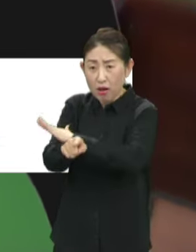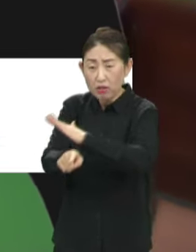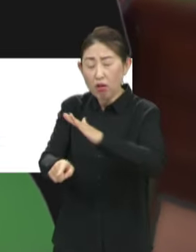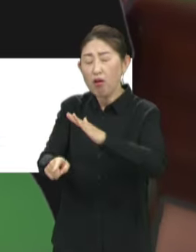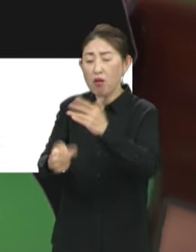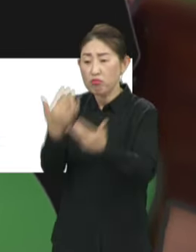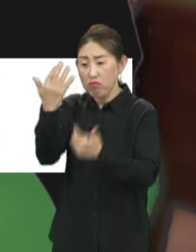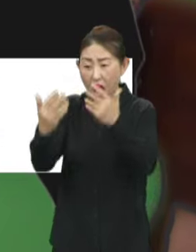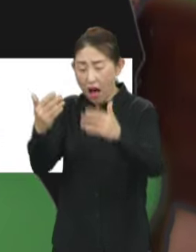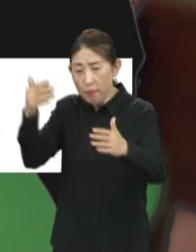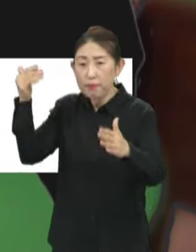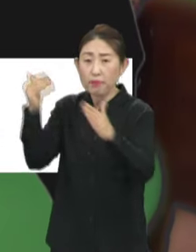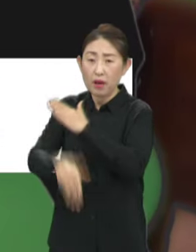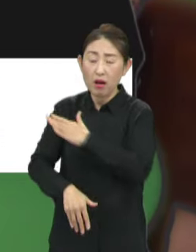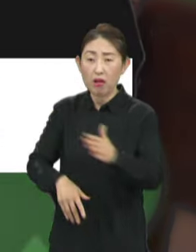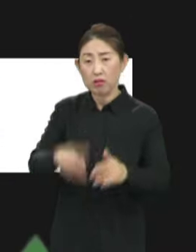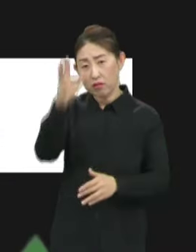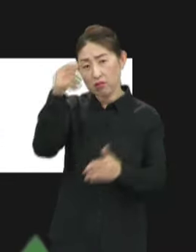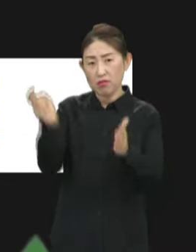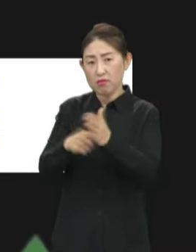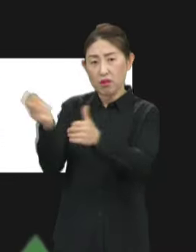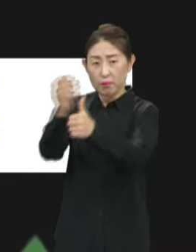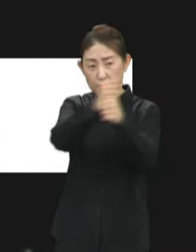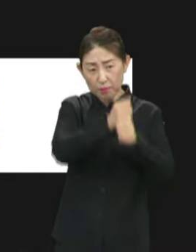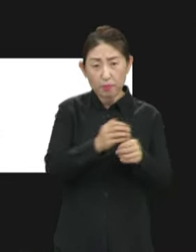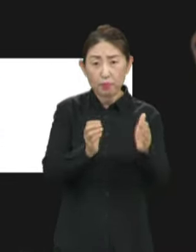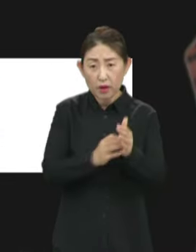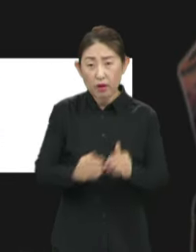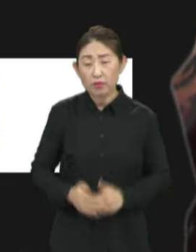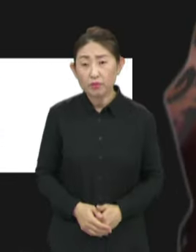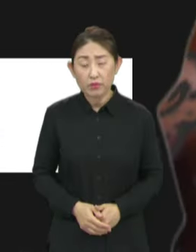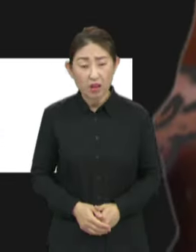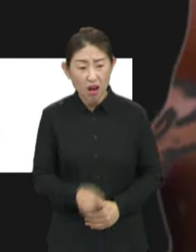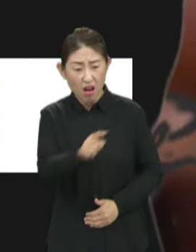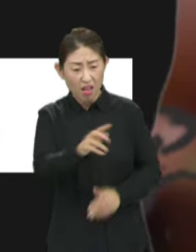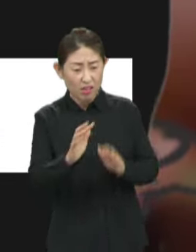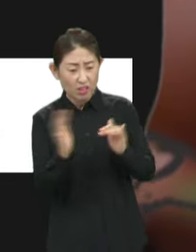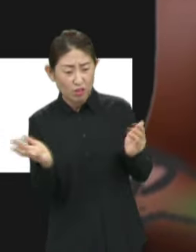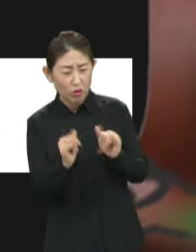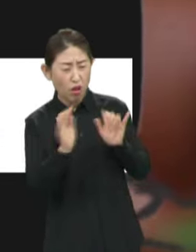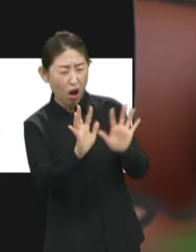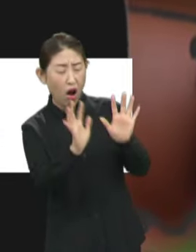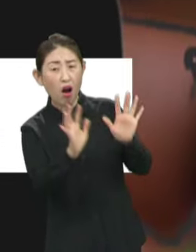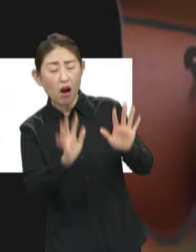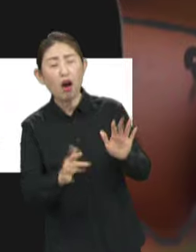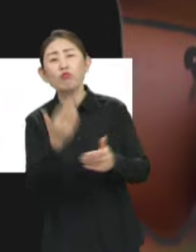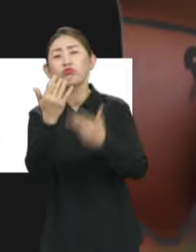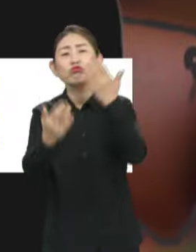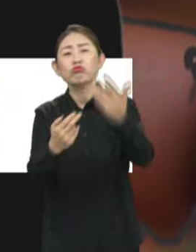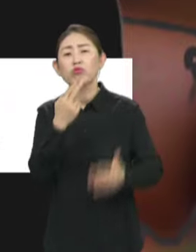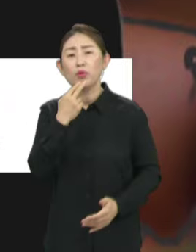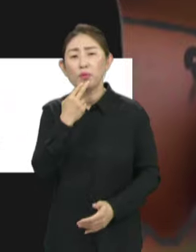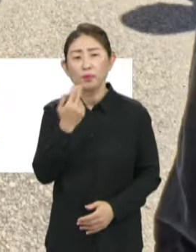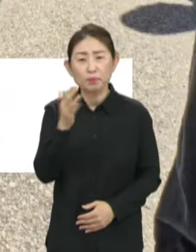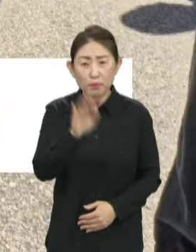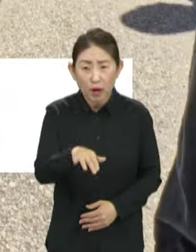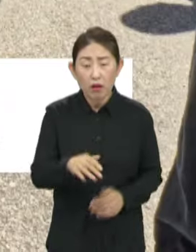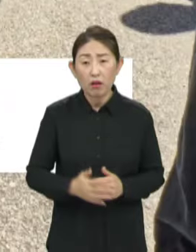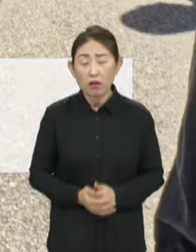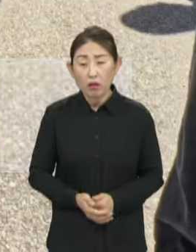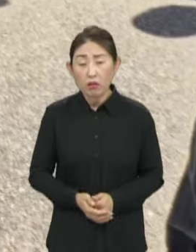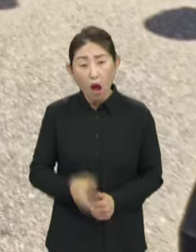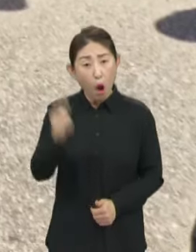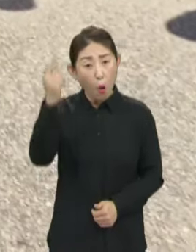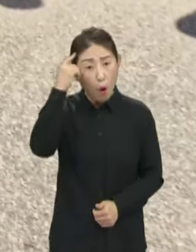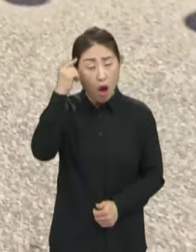등으로 경찰에 긴급 체포됐습니다. 인근 직원들이 A씨를 막아 실제 방화까지는 이어지진 않았으며